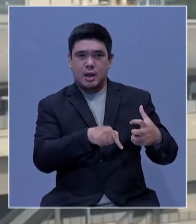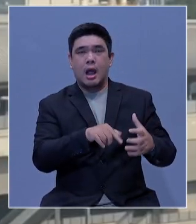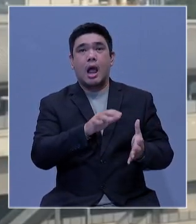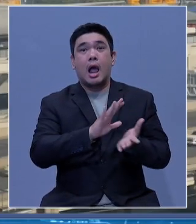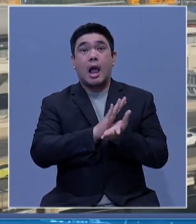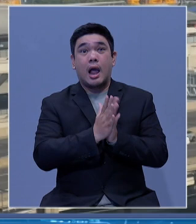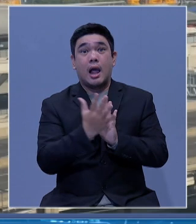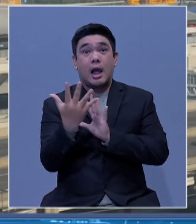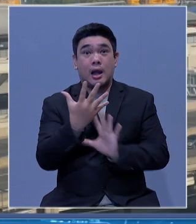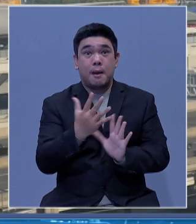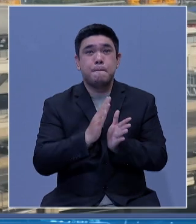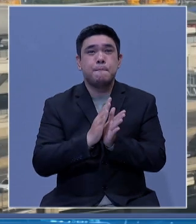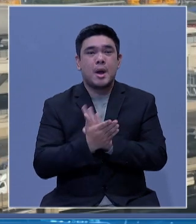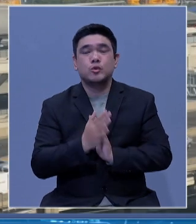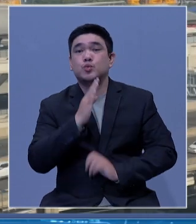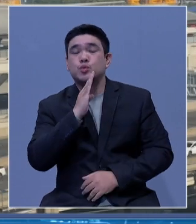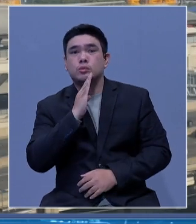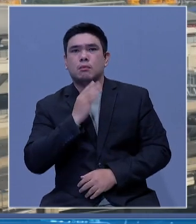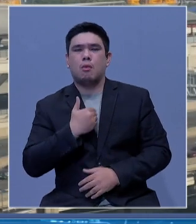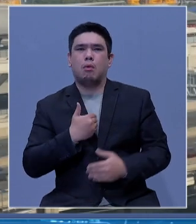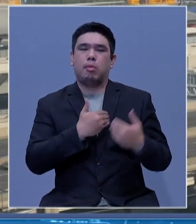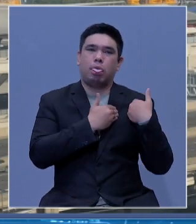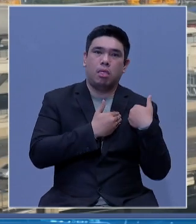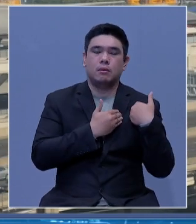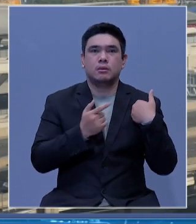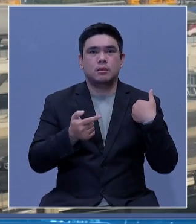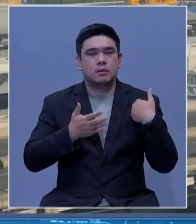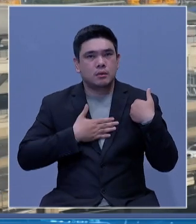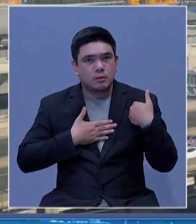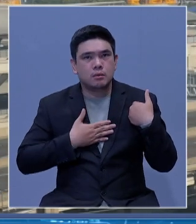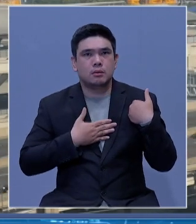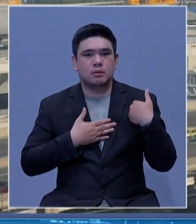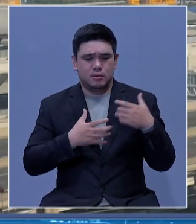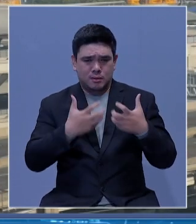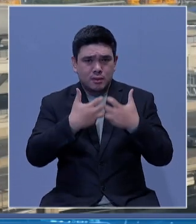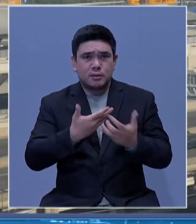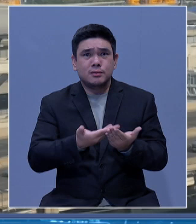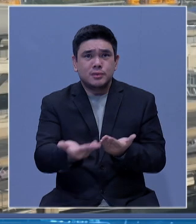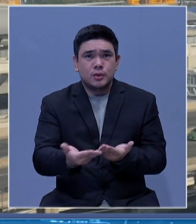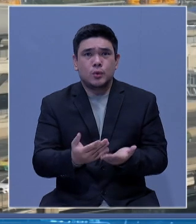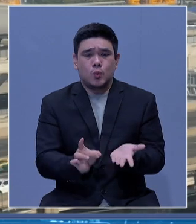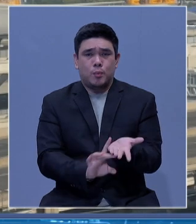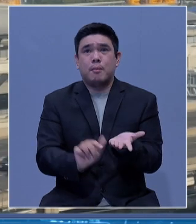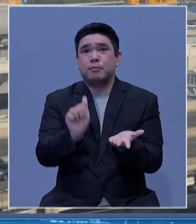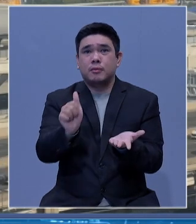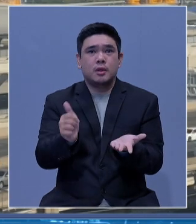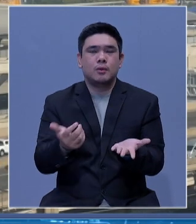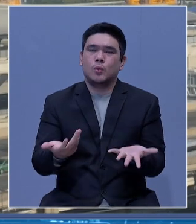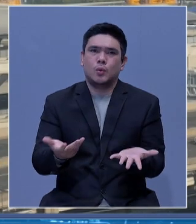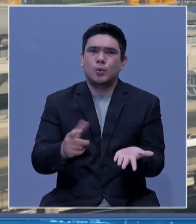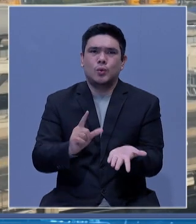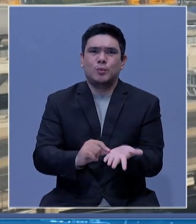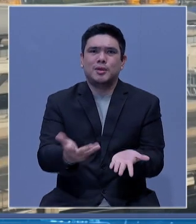มุมของประชาชนนะพี่อารมคุณผู้ชมบางคนบอกว่าเป็นภาระเราหรือเครื่องฟอกอากาศเอาถ้าคุณภาพดีๆอ่ะมันไม่ได้่